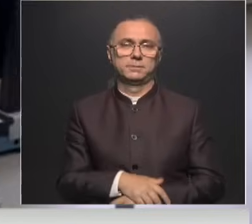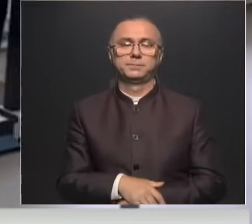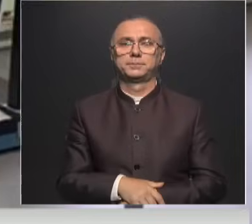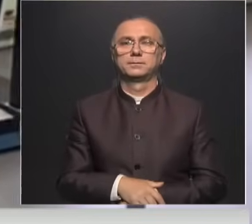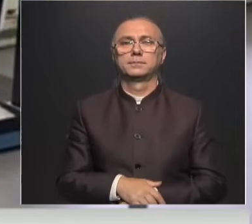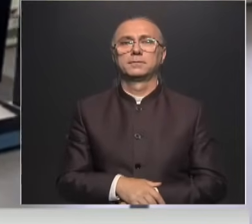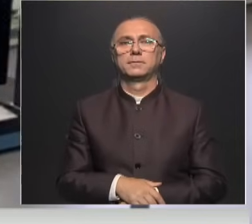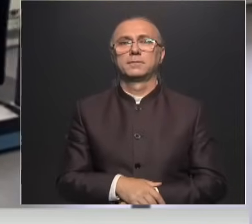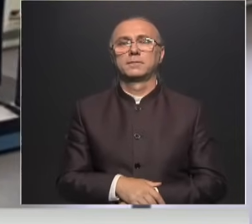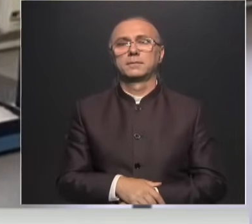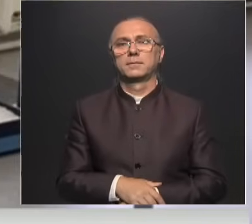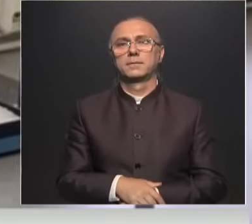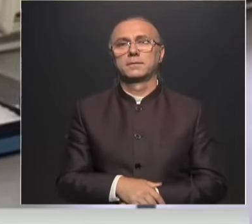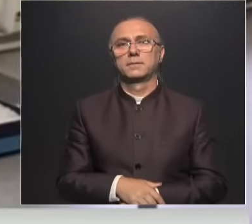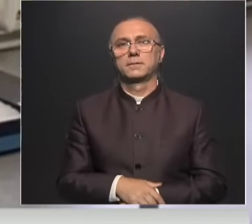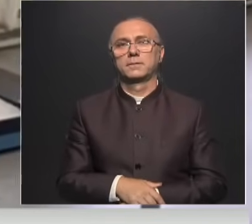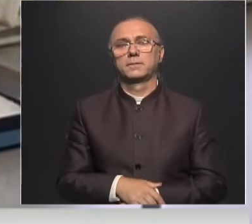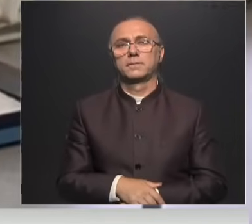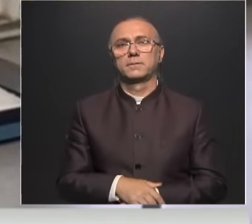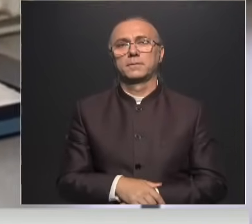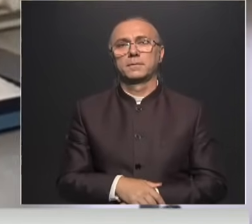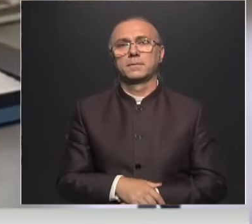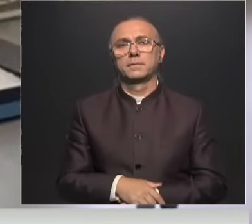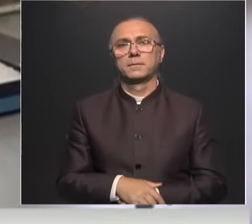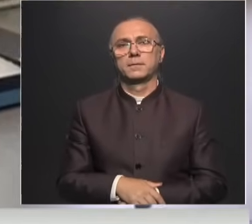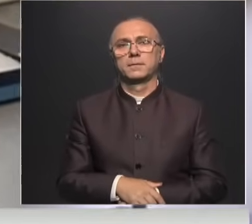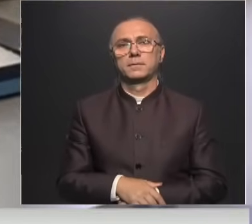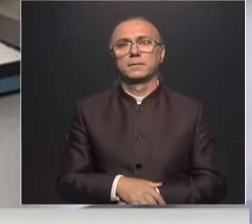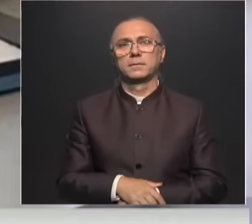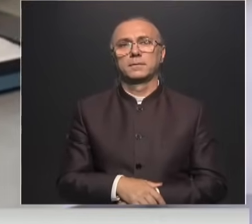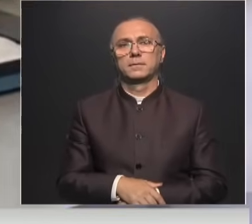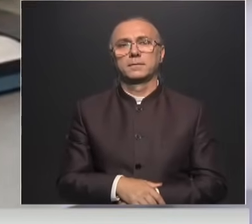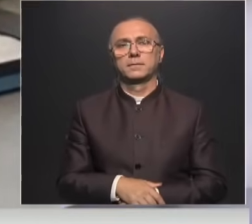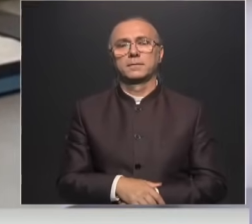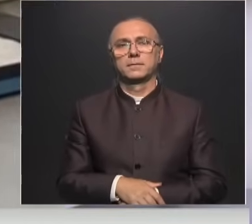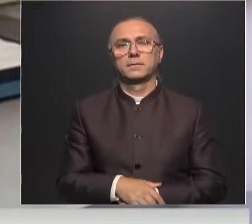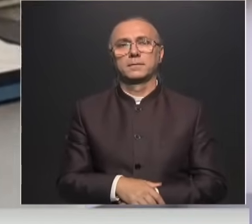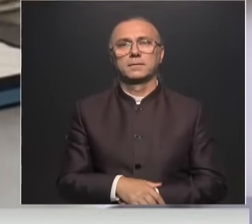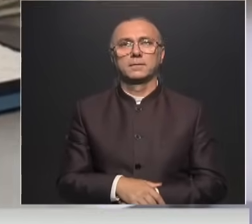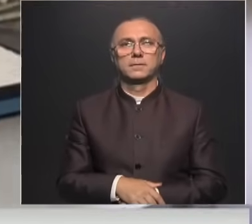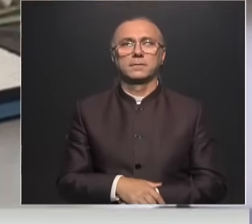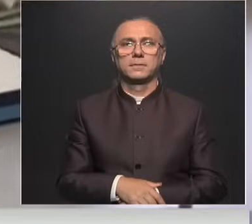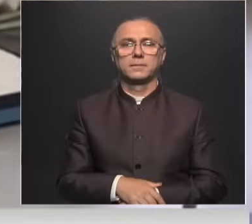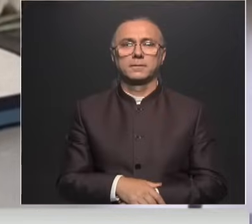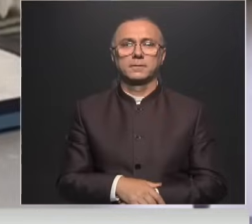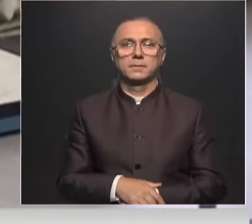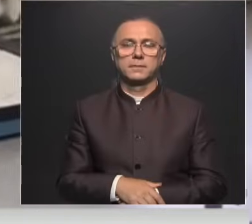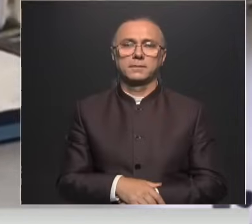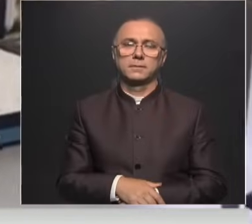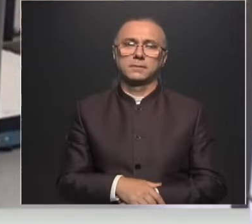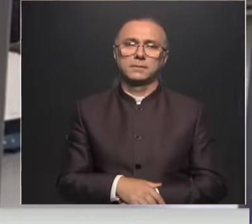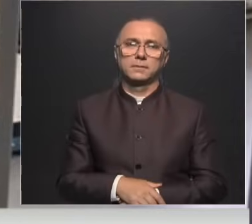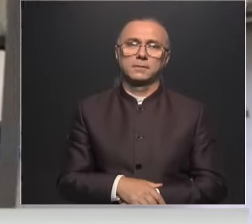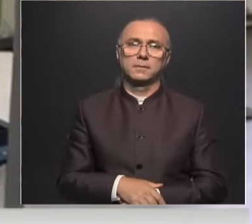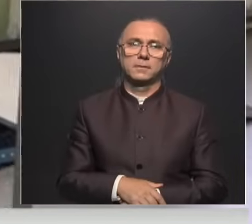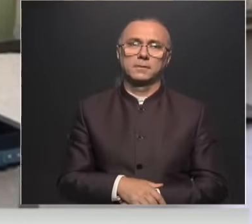Горловки приехал к нам также на протезирование боец, а вернулся в Горловку он уже на своей машине, купив